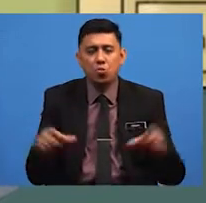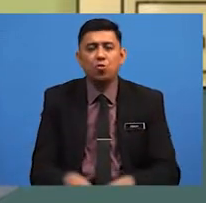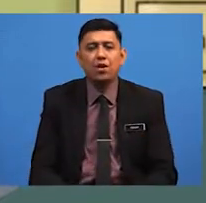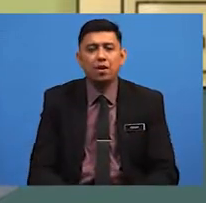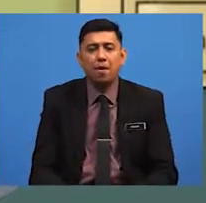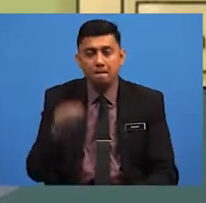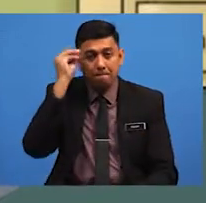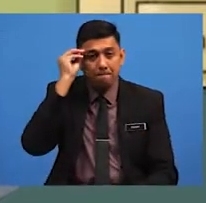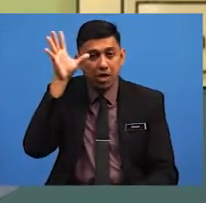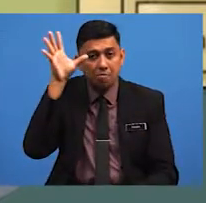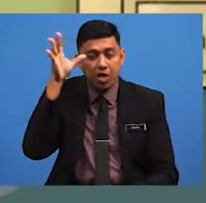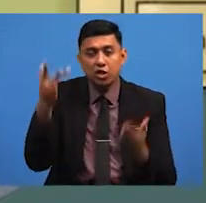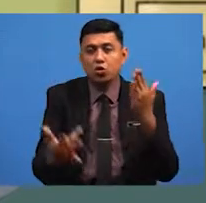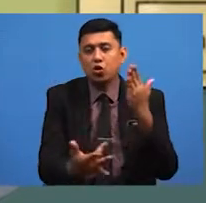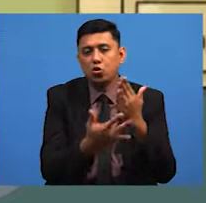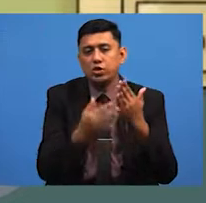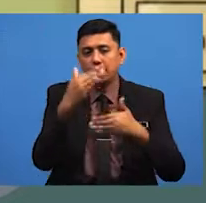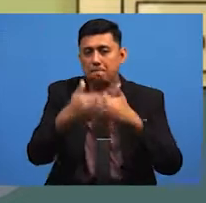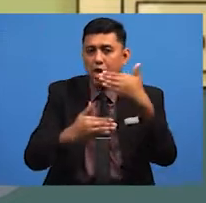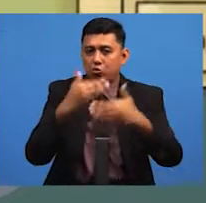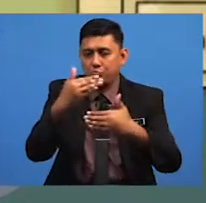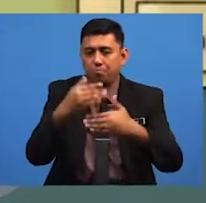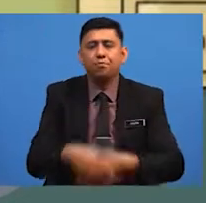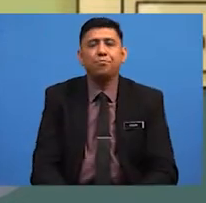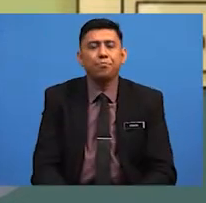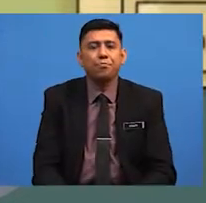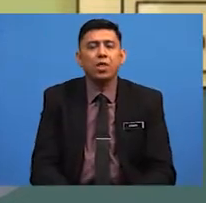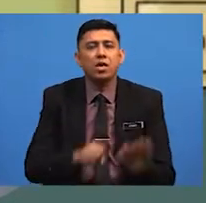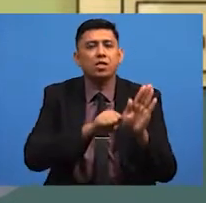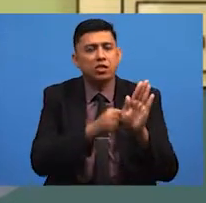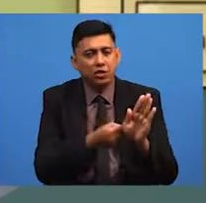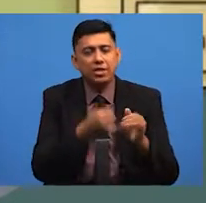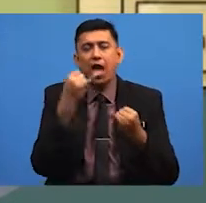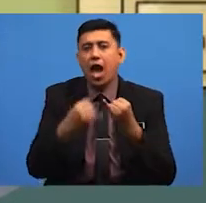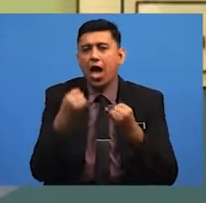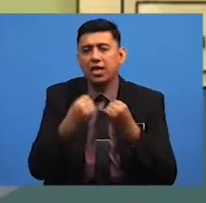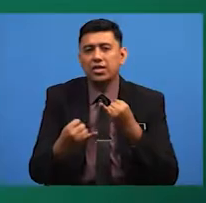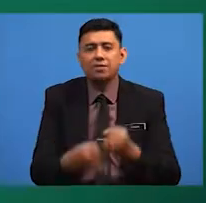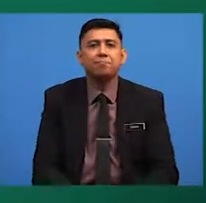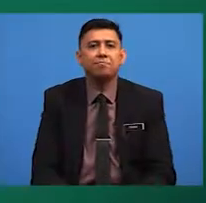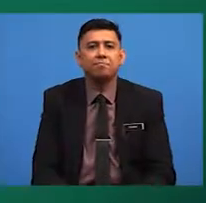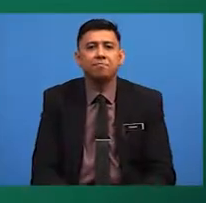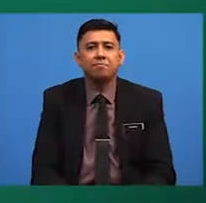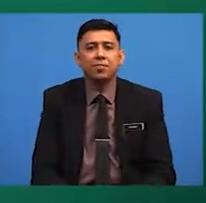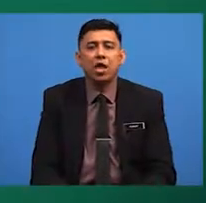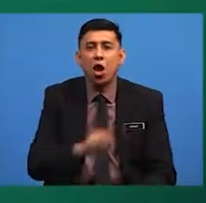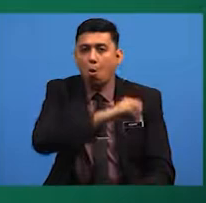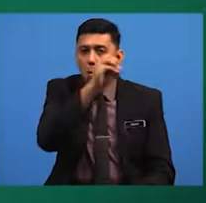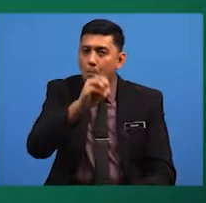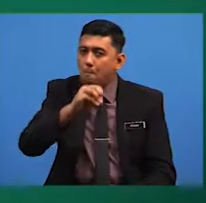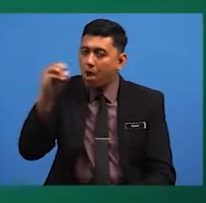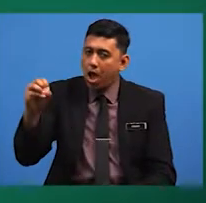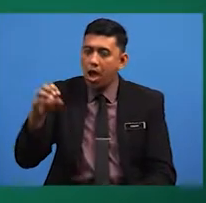perkembangan teknologi yang maju sumber tenaga yang terakhir ilah ombak